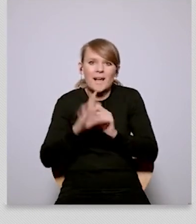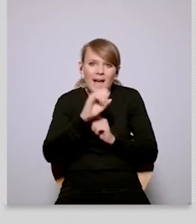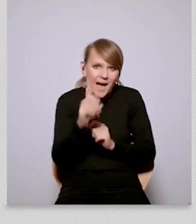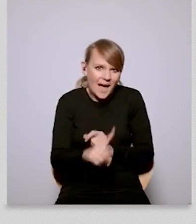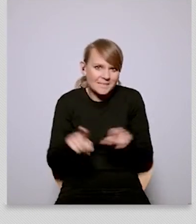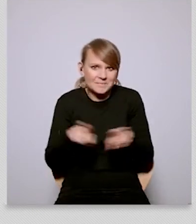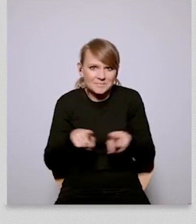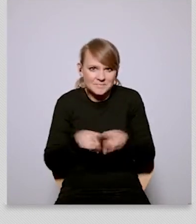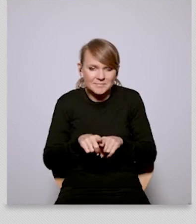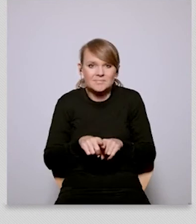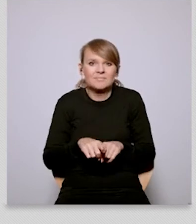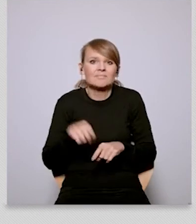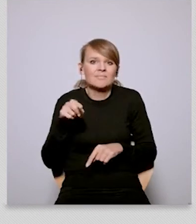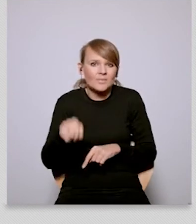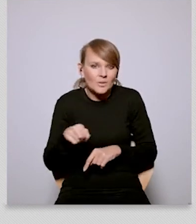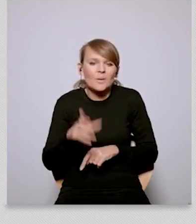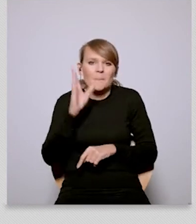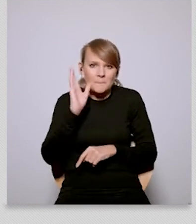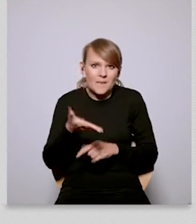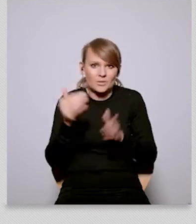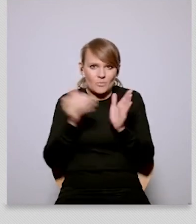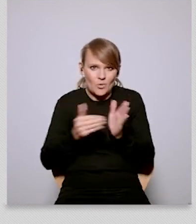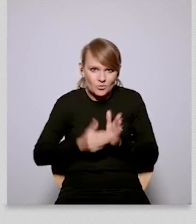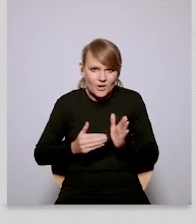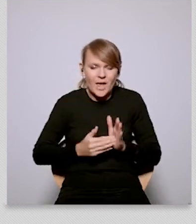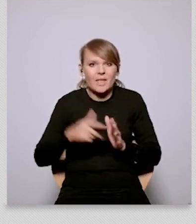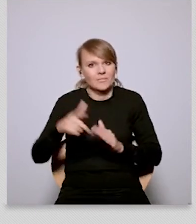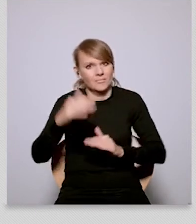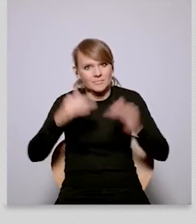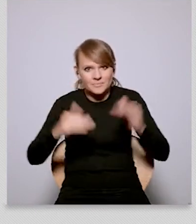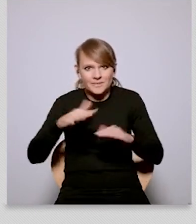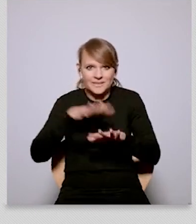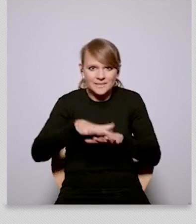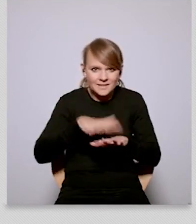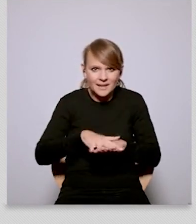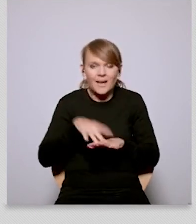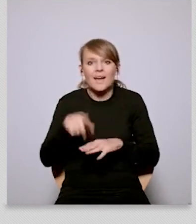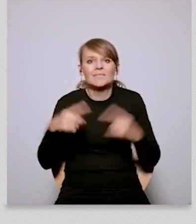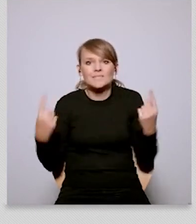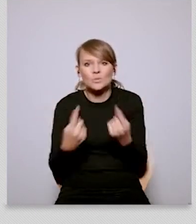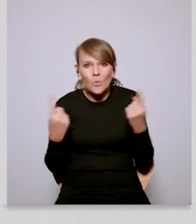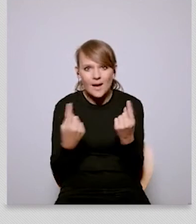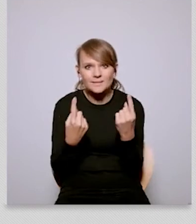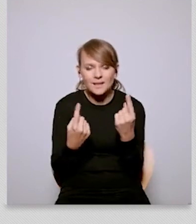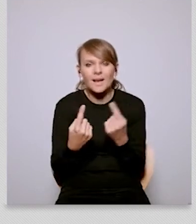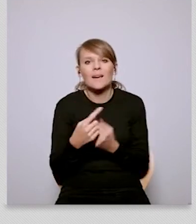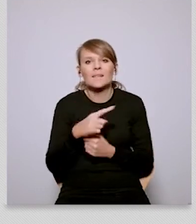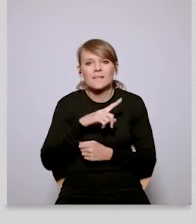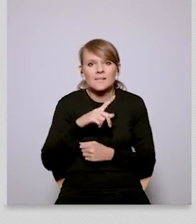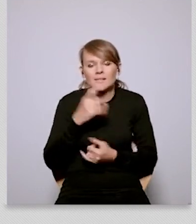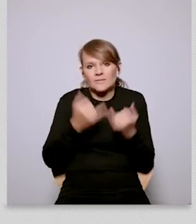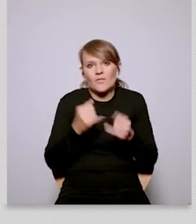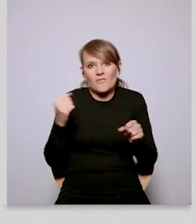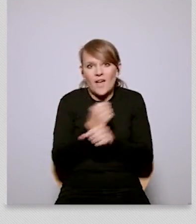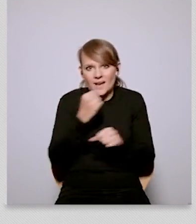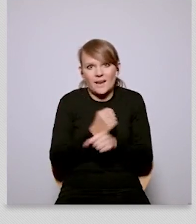które w jakimś stopniu będą nam potrzebne do zbilansowania tego systemu w sytuacji kiedy będziemy odchodzić od